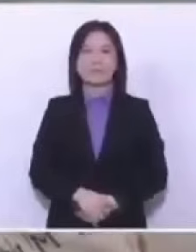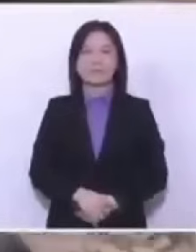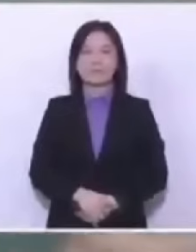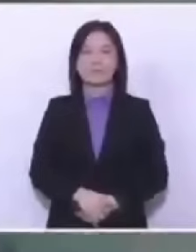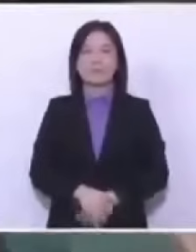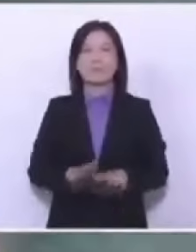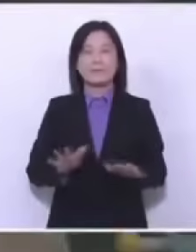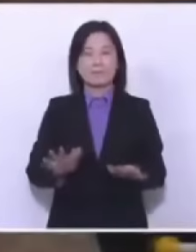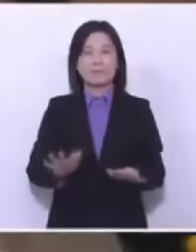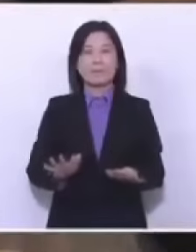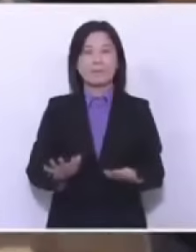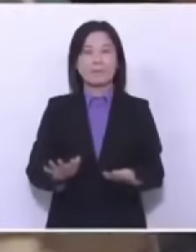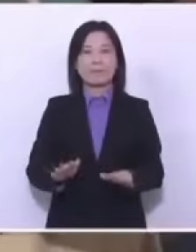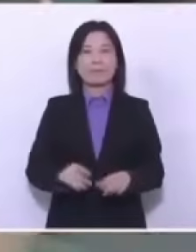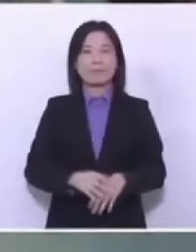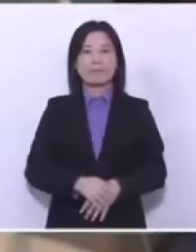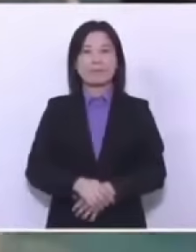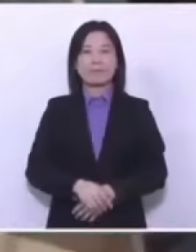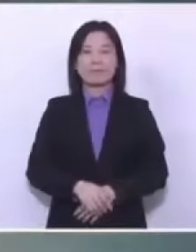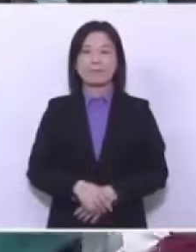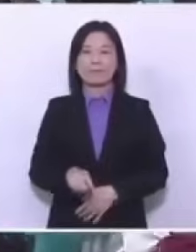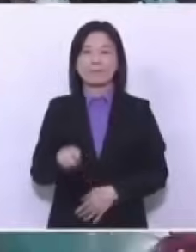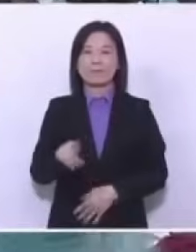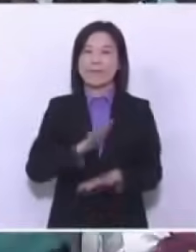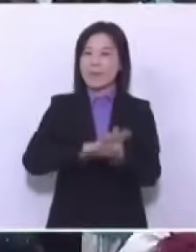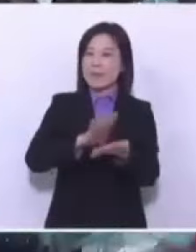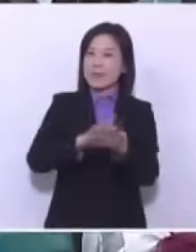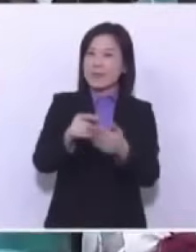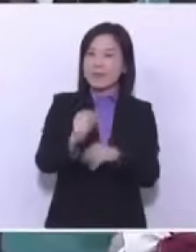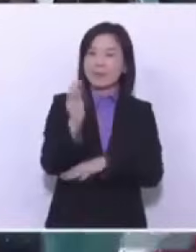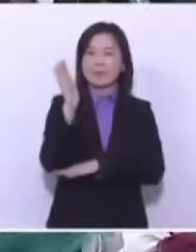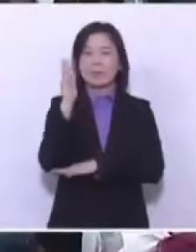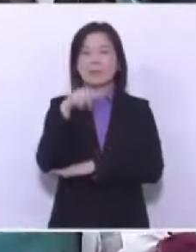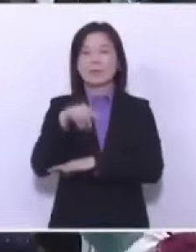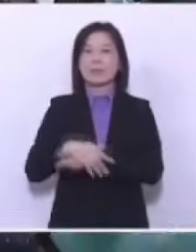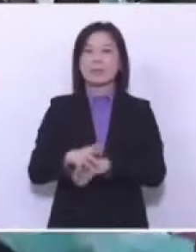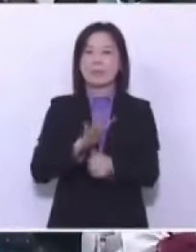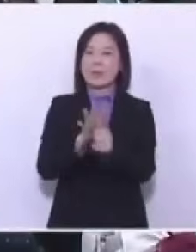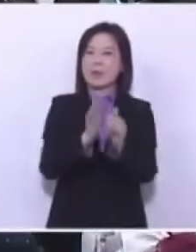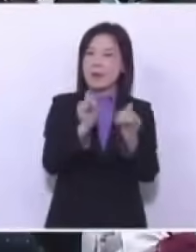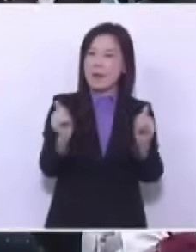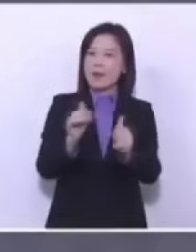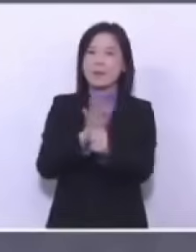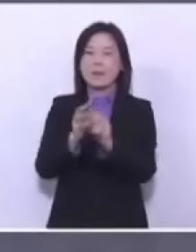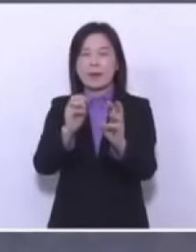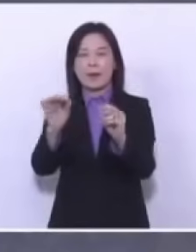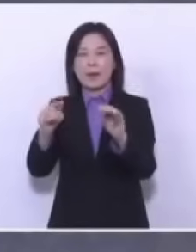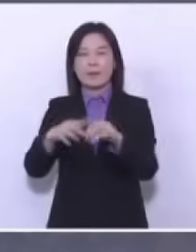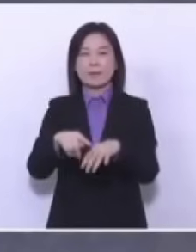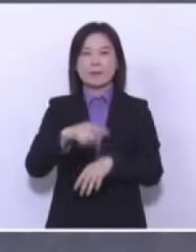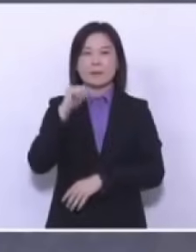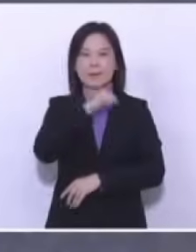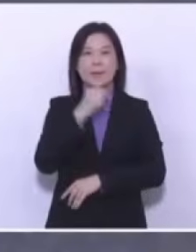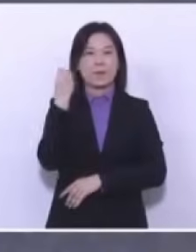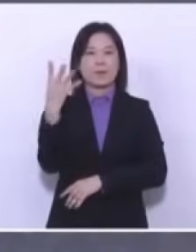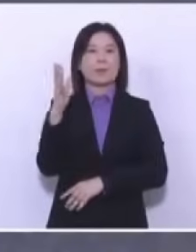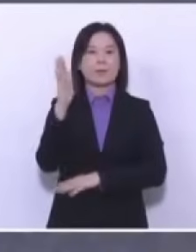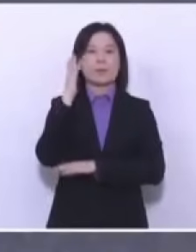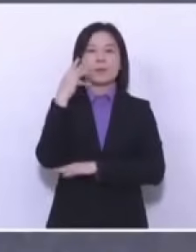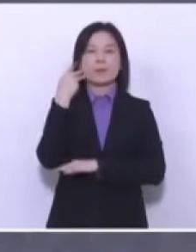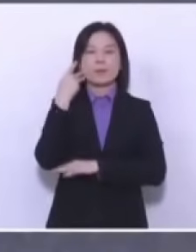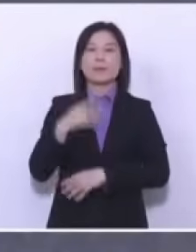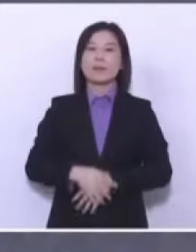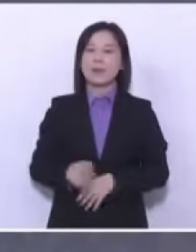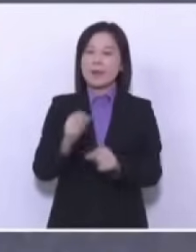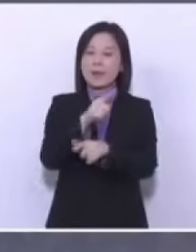这一次清廉勤政爱民爱乡土会成为台湾的新政治，这一次共荣社